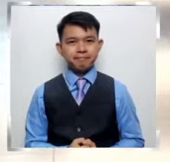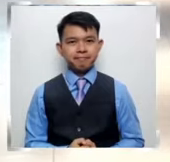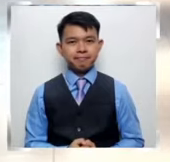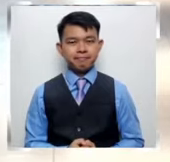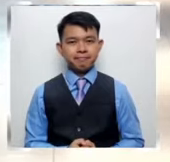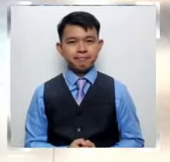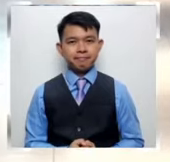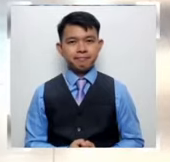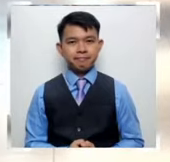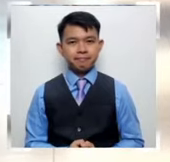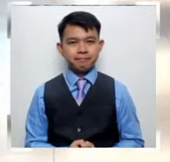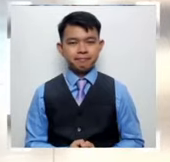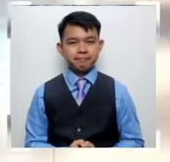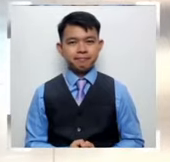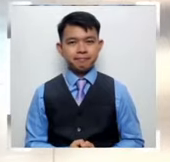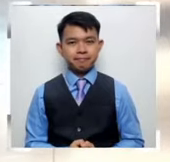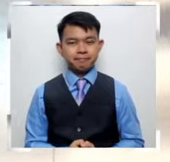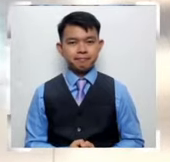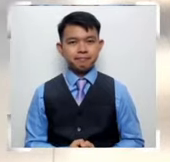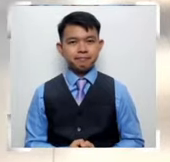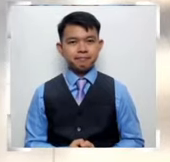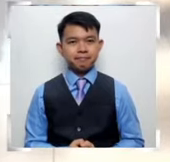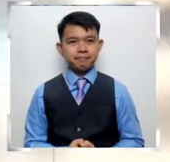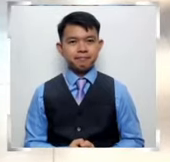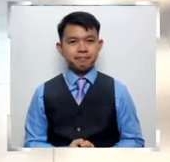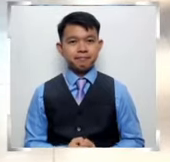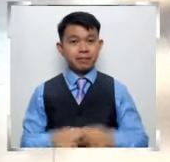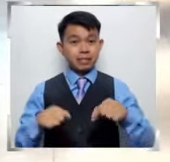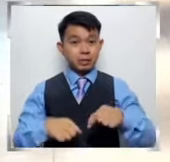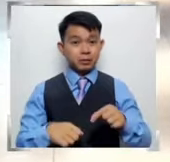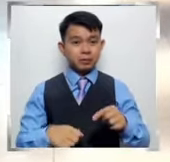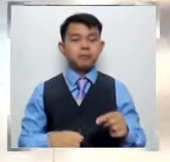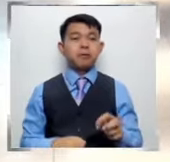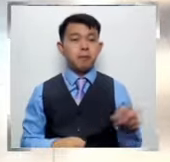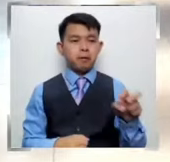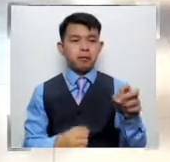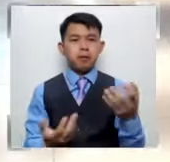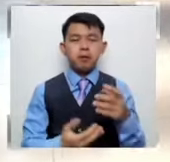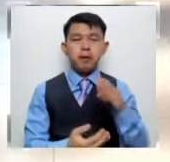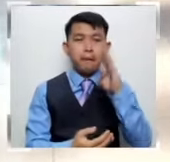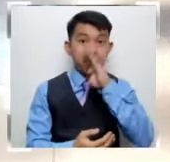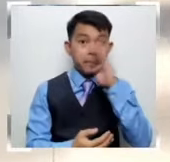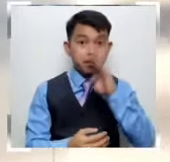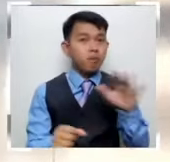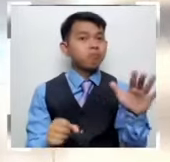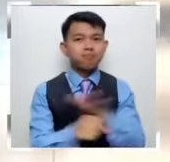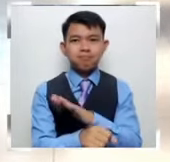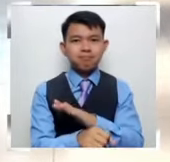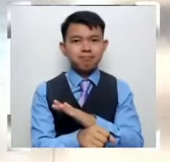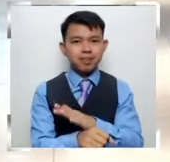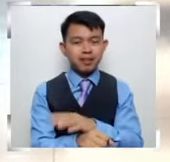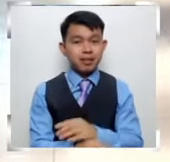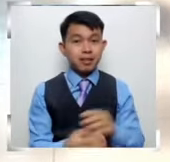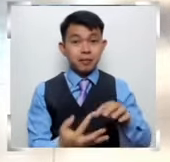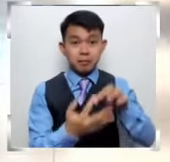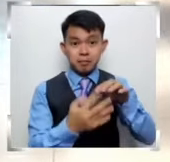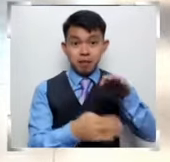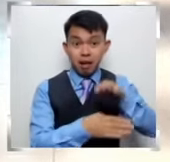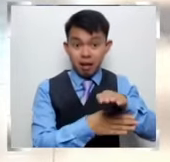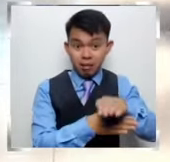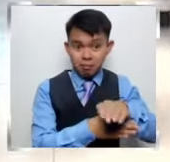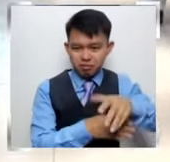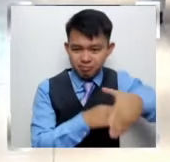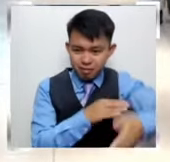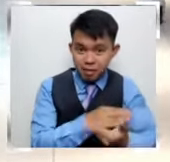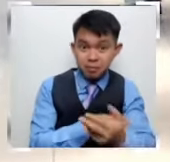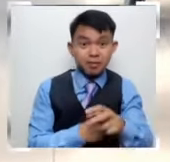Pia, fully book na ang karamihan sa mga biyaheng pag-Bicol region dito sa PITX, lalo na yung mga hapon at gabing mga biyahe. Pero may ilang